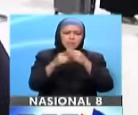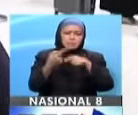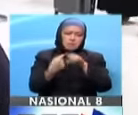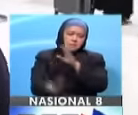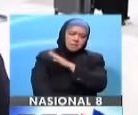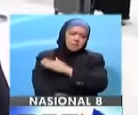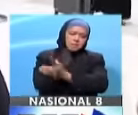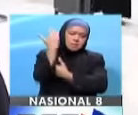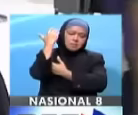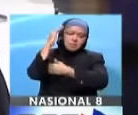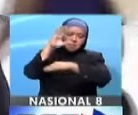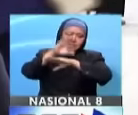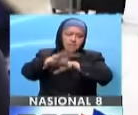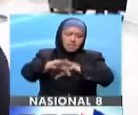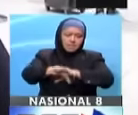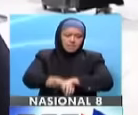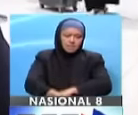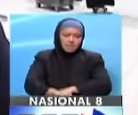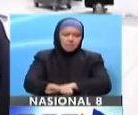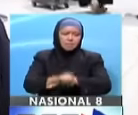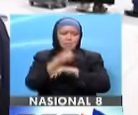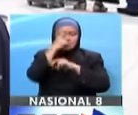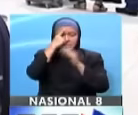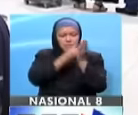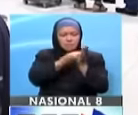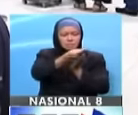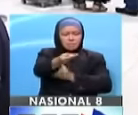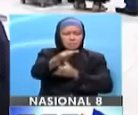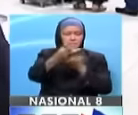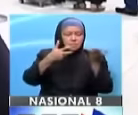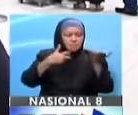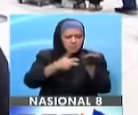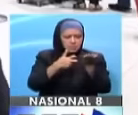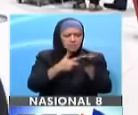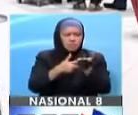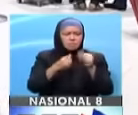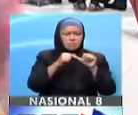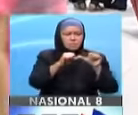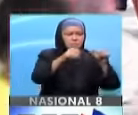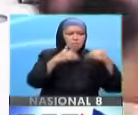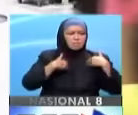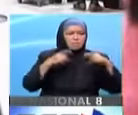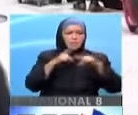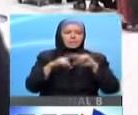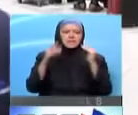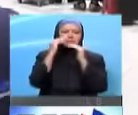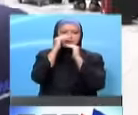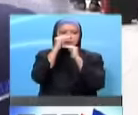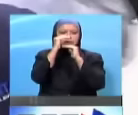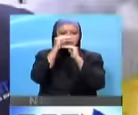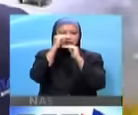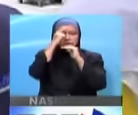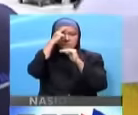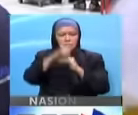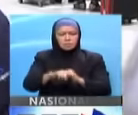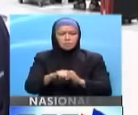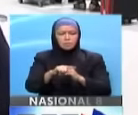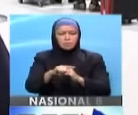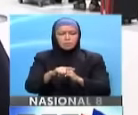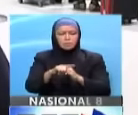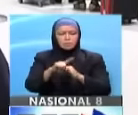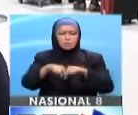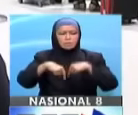inilah. Dan untuk pembelian tiket masih ada lagi tetapi amat terhadlah terutamanya ke pantai timur.